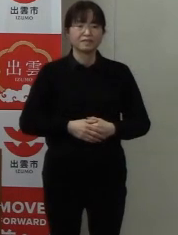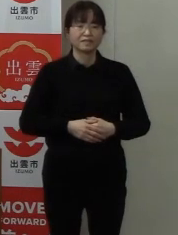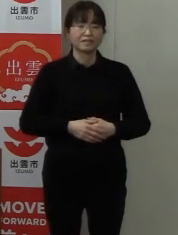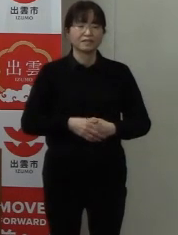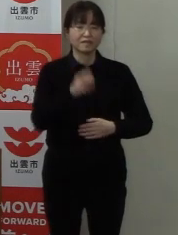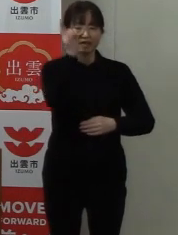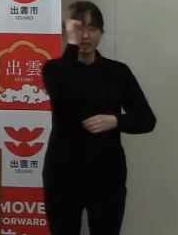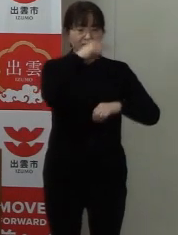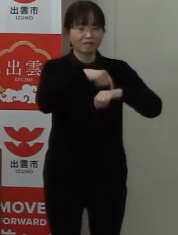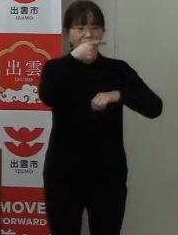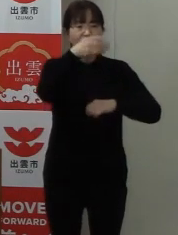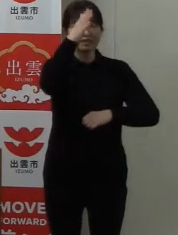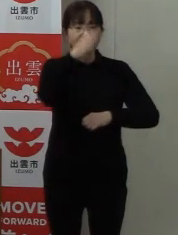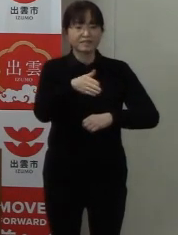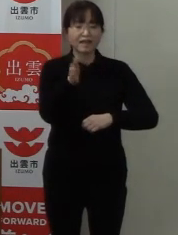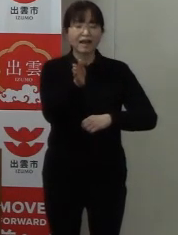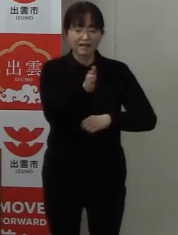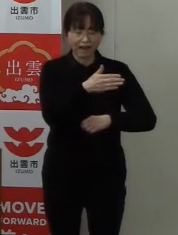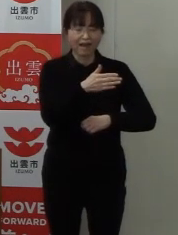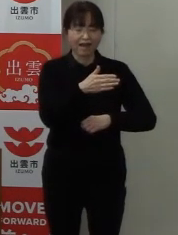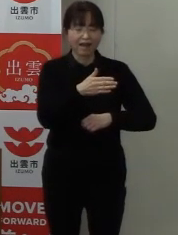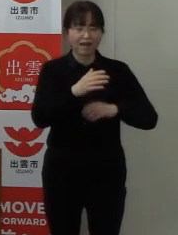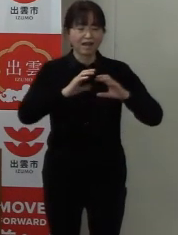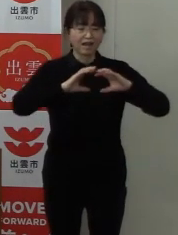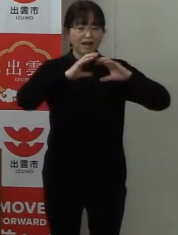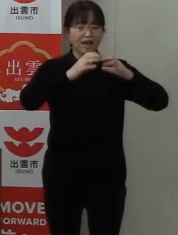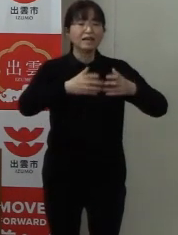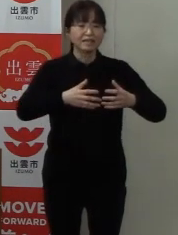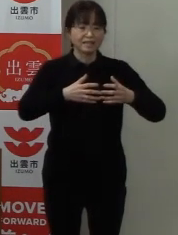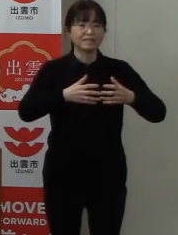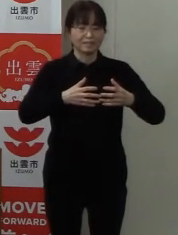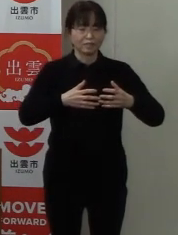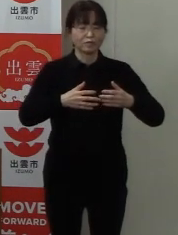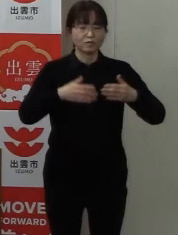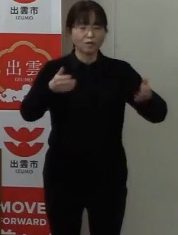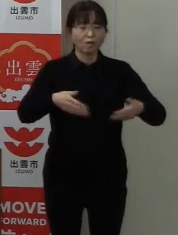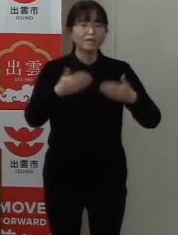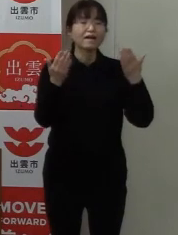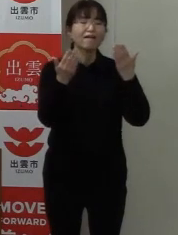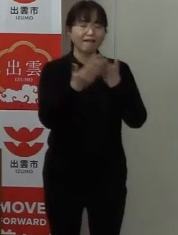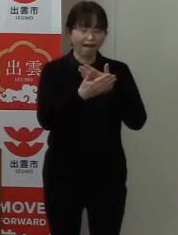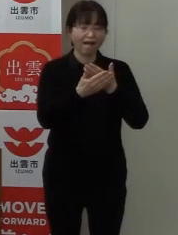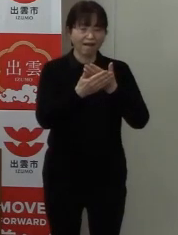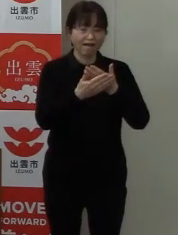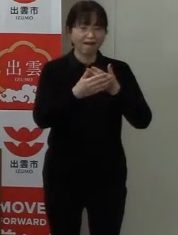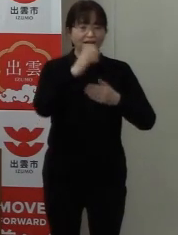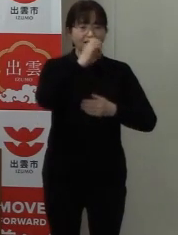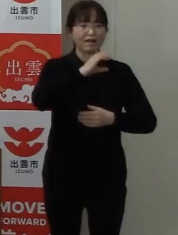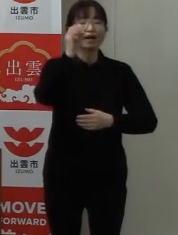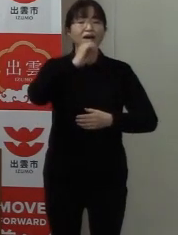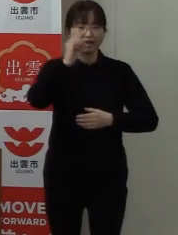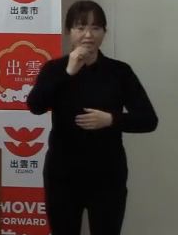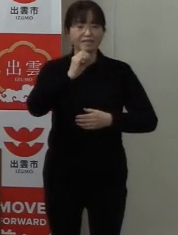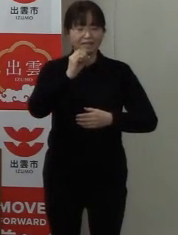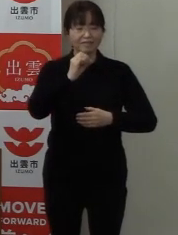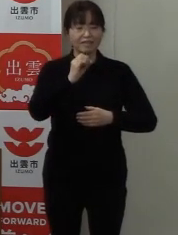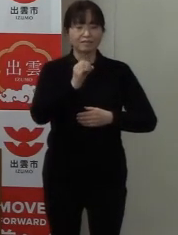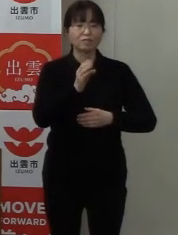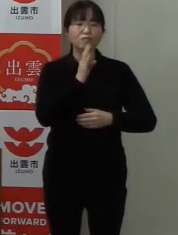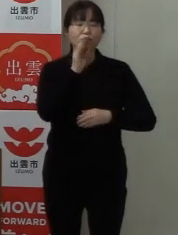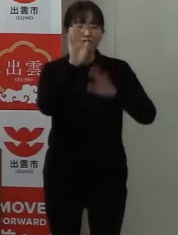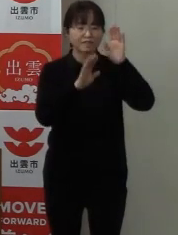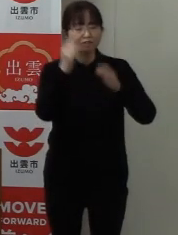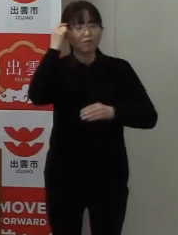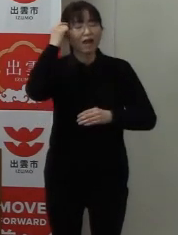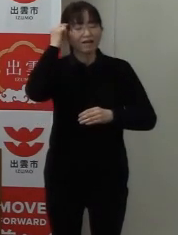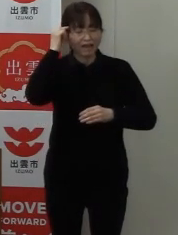1時半からですね15時まで、地球温暖化と脱炭素のファクトフルネスということで、杉山先生を講